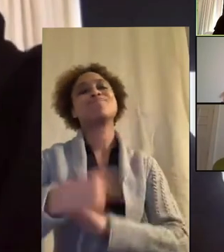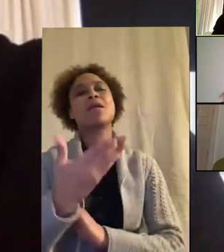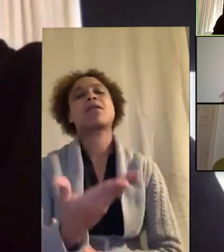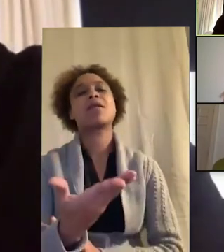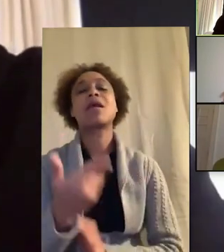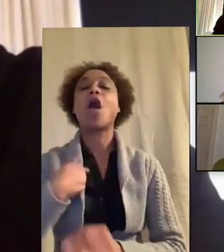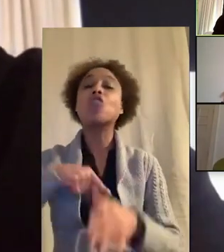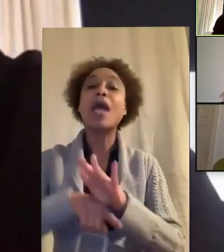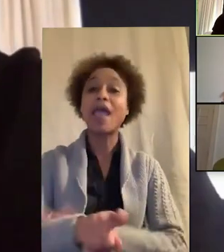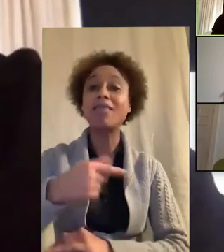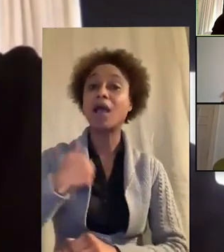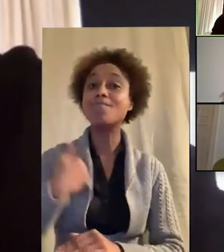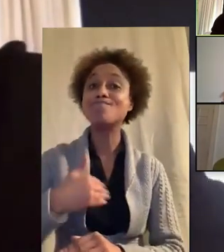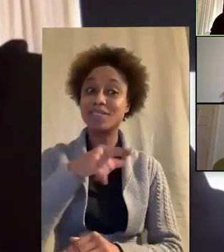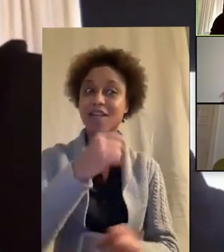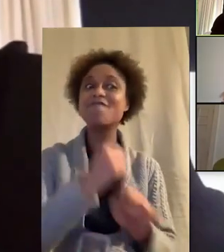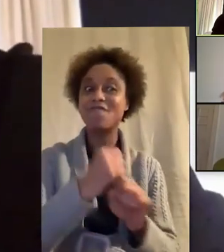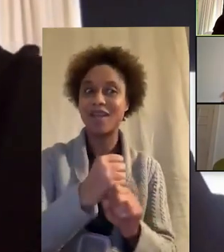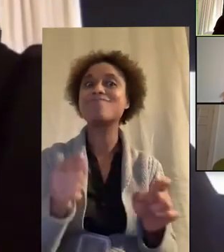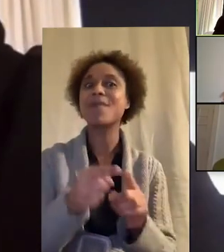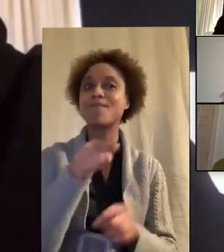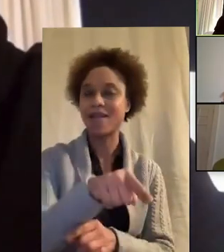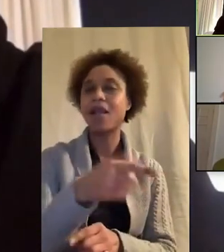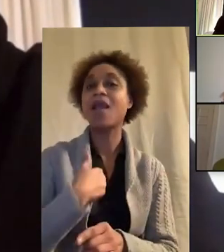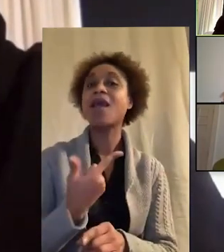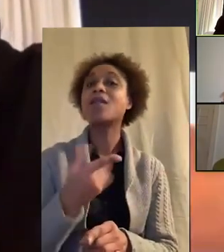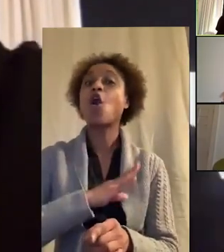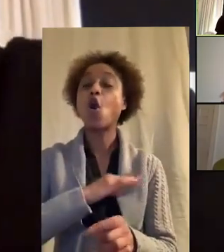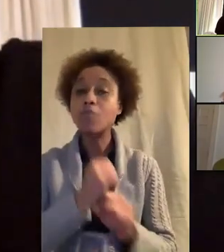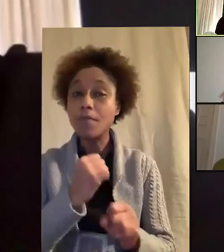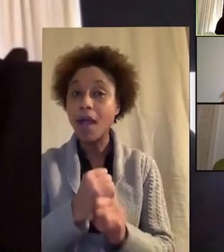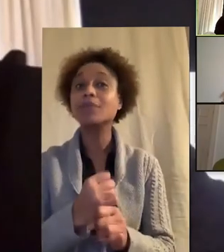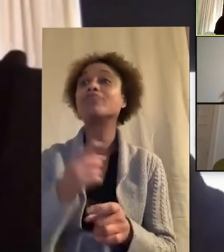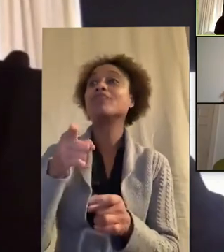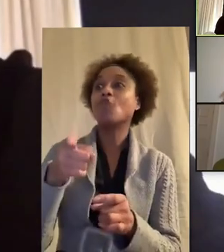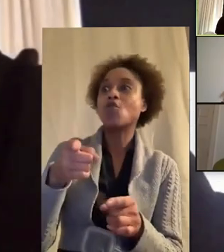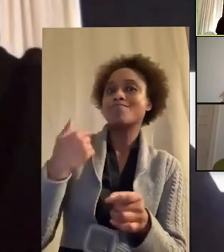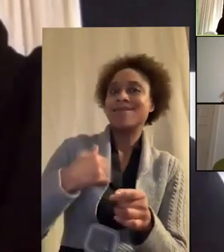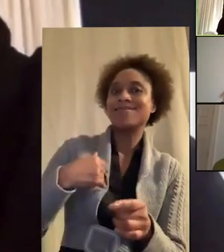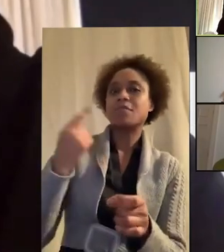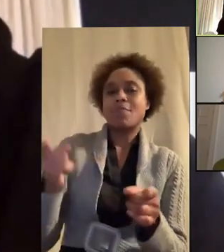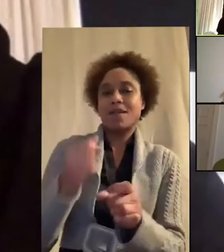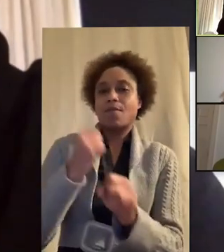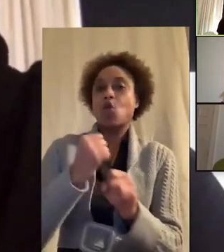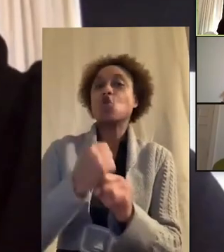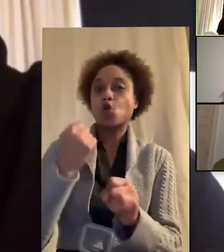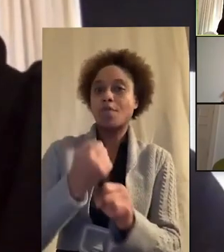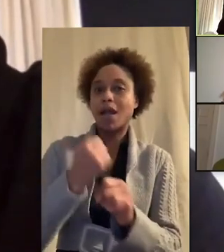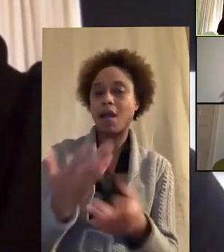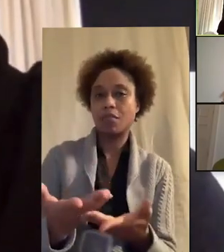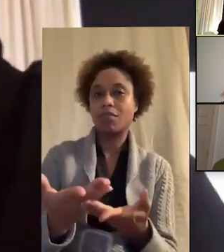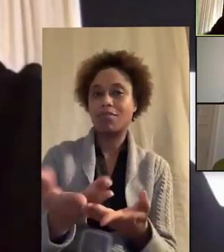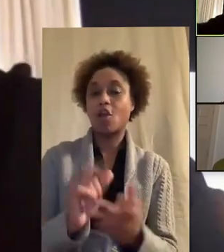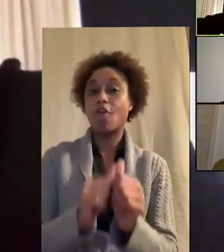echt de basiseisen. En die krijgen een soort van rood duimpje en die krijgen een heel pakket van wat ze kunnen doen. Maar ik denk dat, ja, als